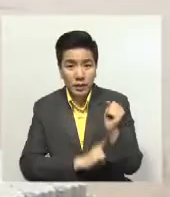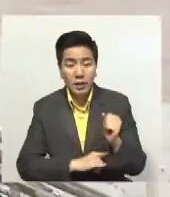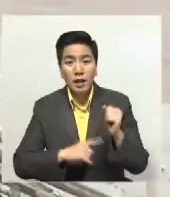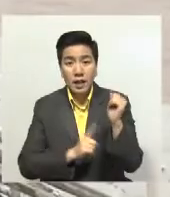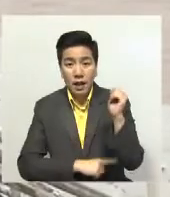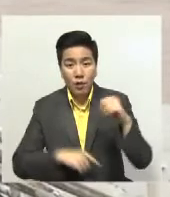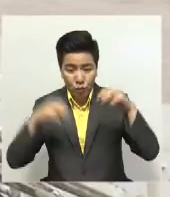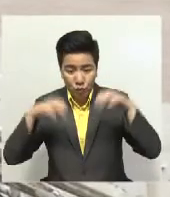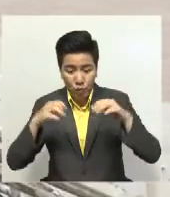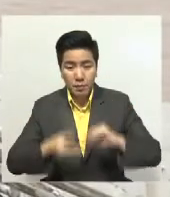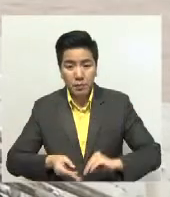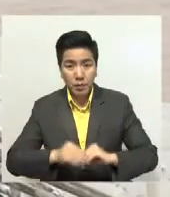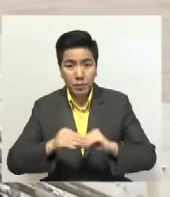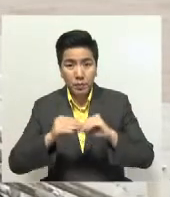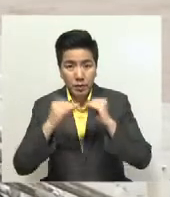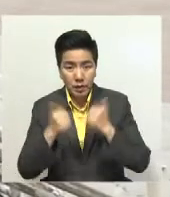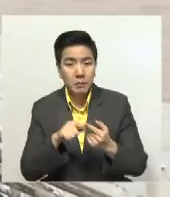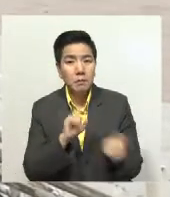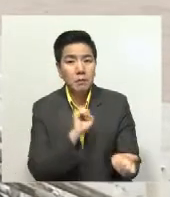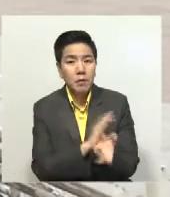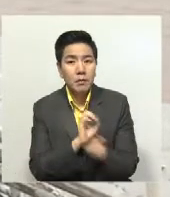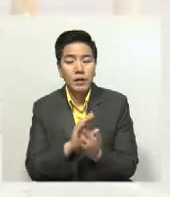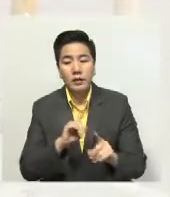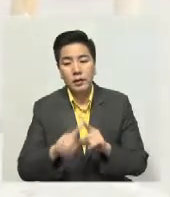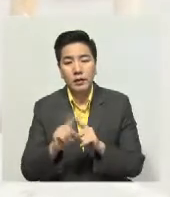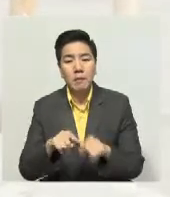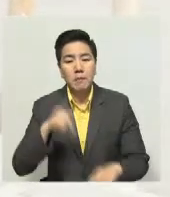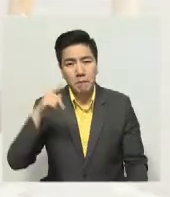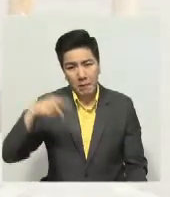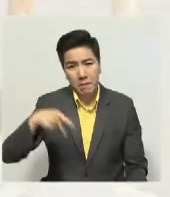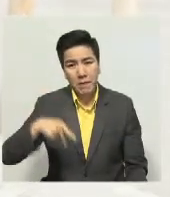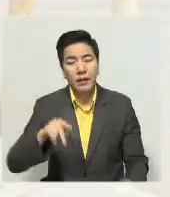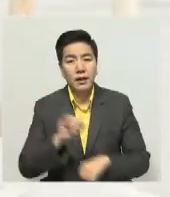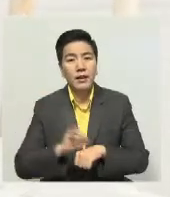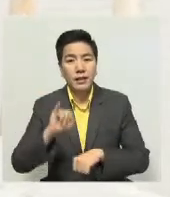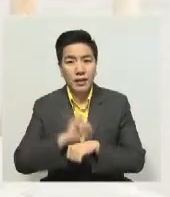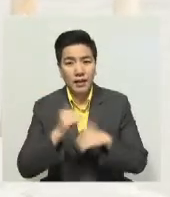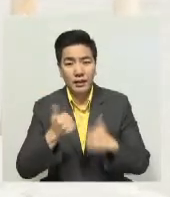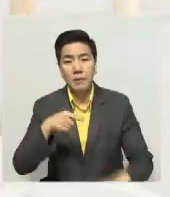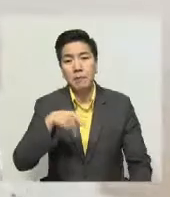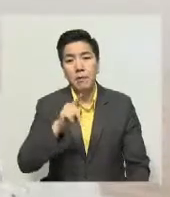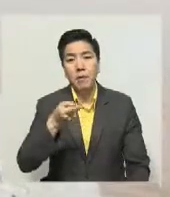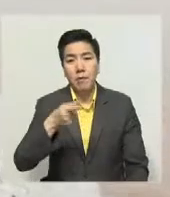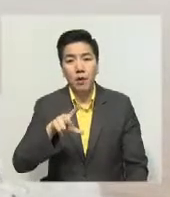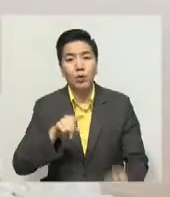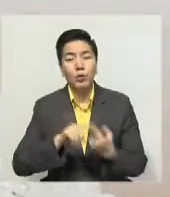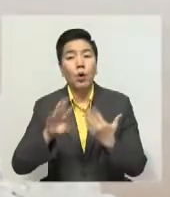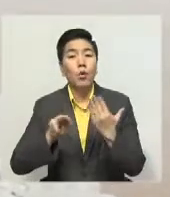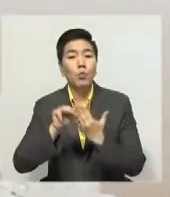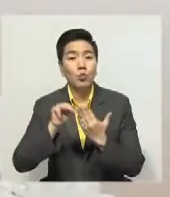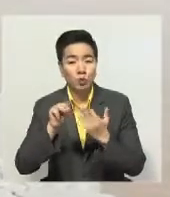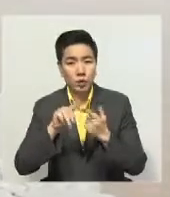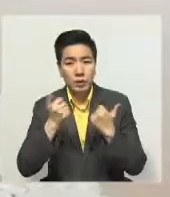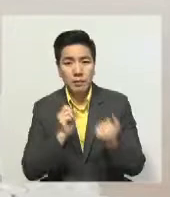กลงมาเติมเต็มอีกก็จะได้รับผลกระทบหลายพันไร่ค่ะขณะที่กรมป้องกันและบรรเทาสาธารณภัยจังหวัดมุกดาหารนะคะเ